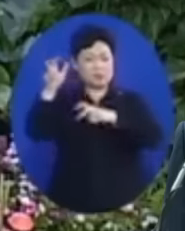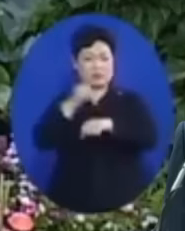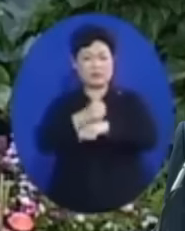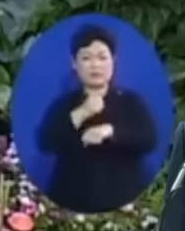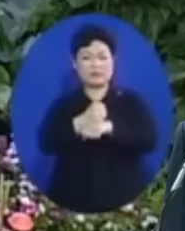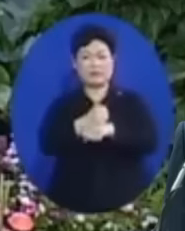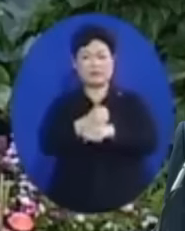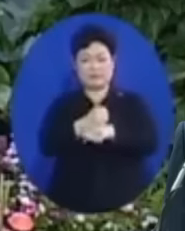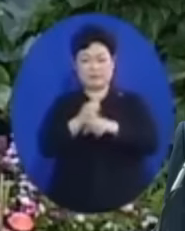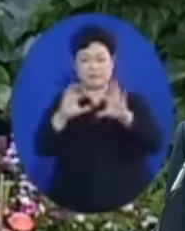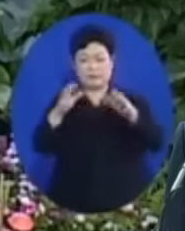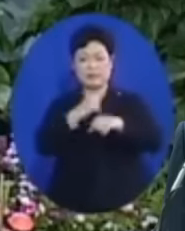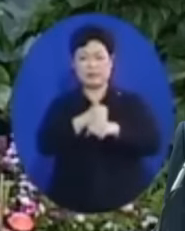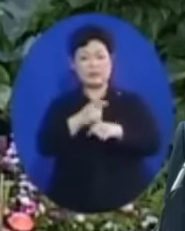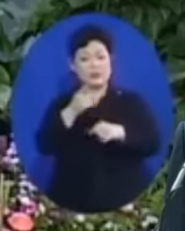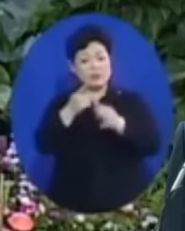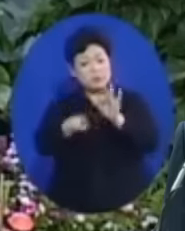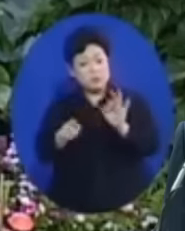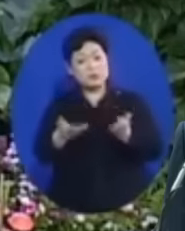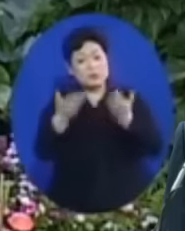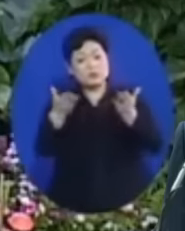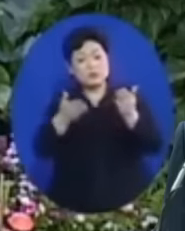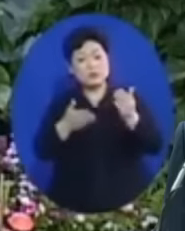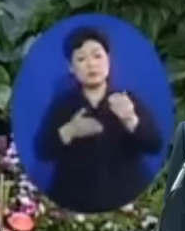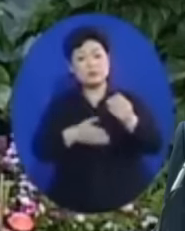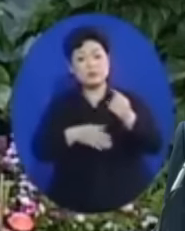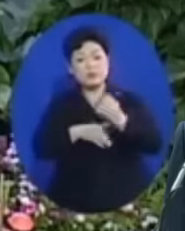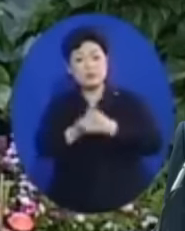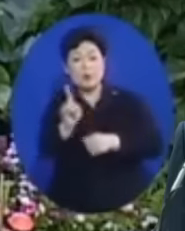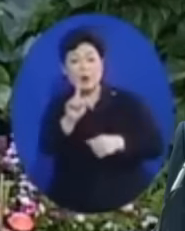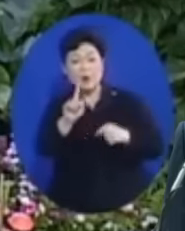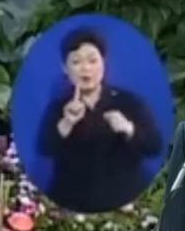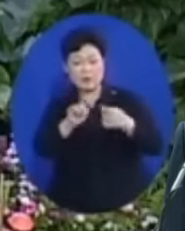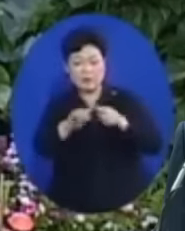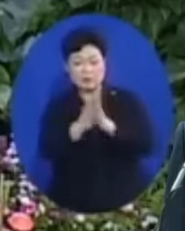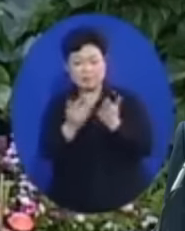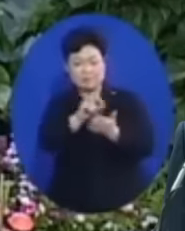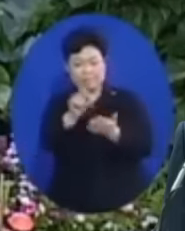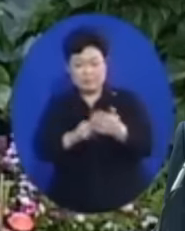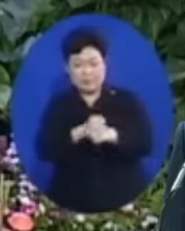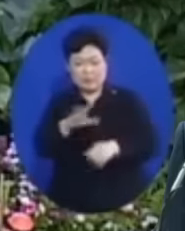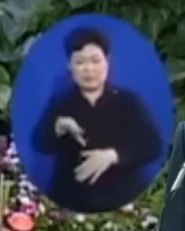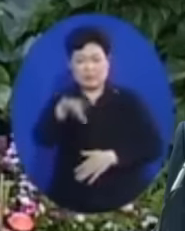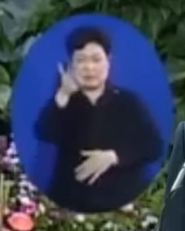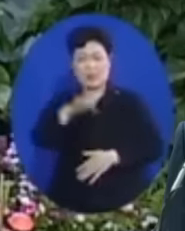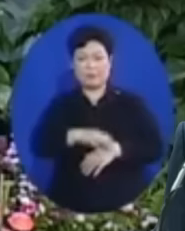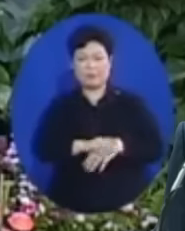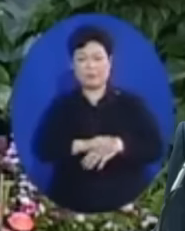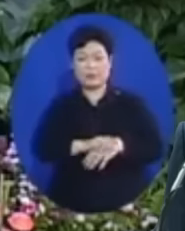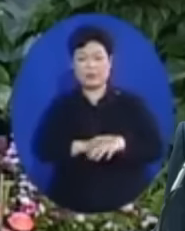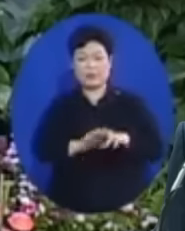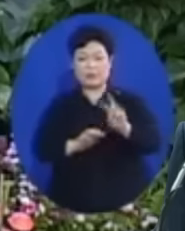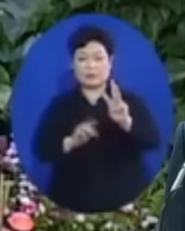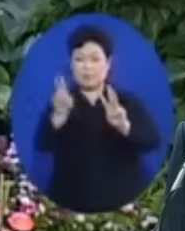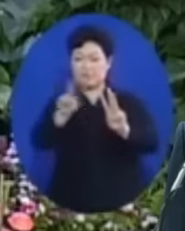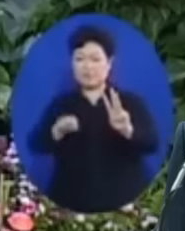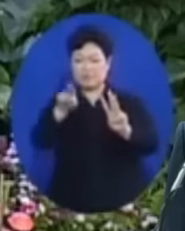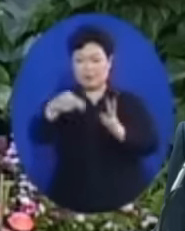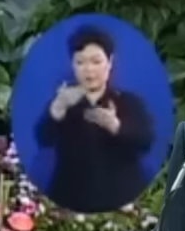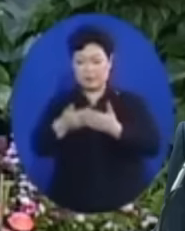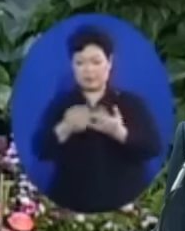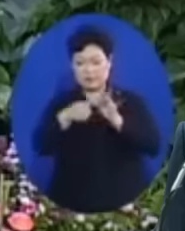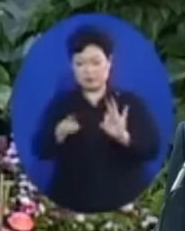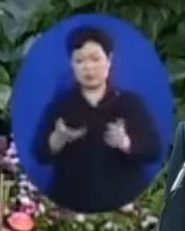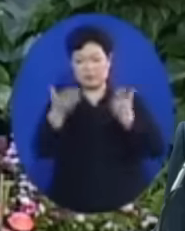레이디오로 씨는 왜 11조를 드려야 하는가 하는 책을 쓰는데 거기에 그는 처음 주급 3불을 받아서 11조를